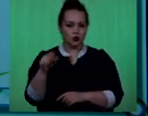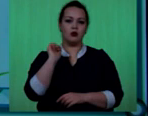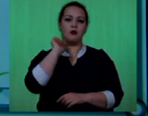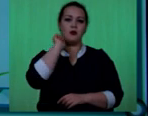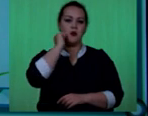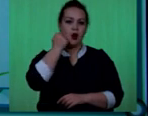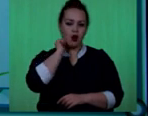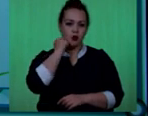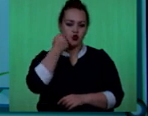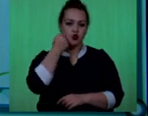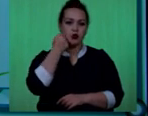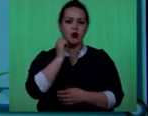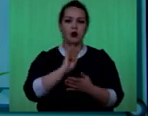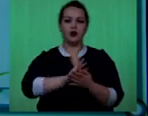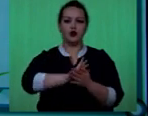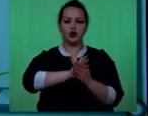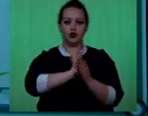в ешь